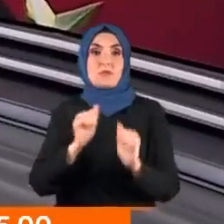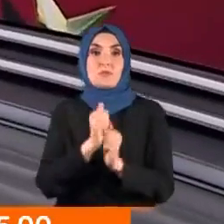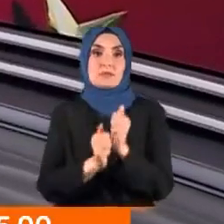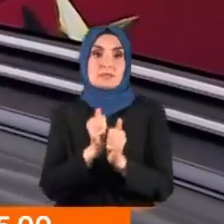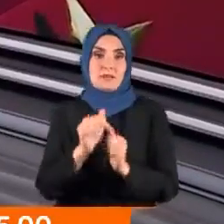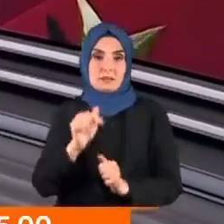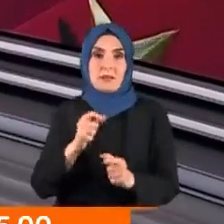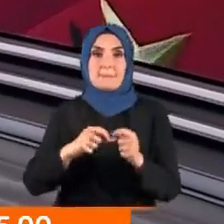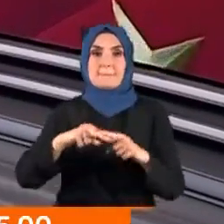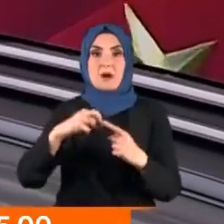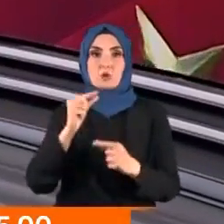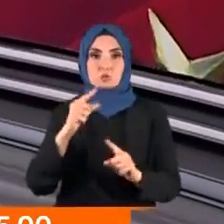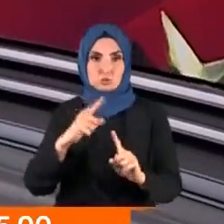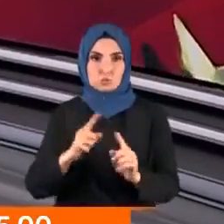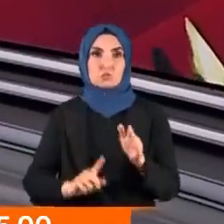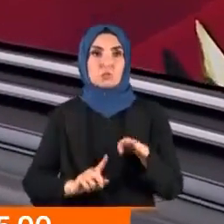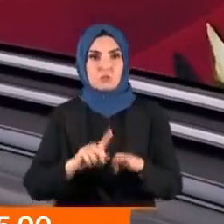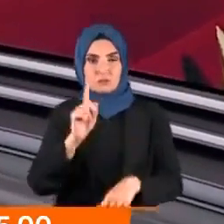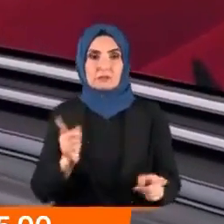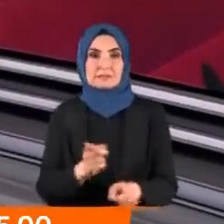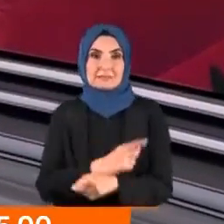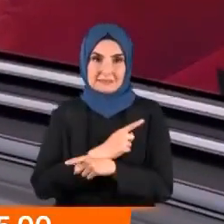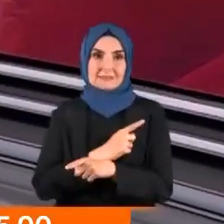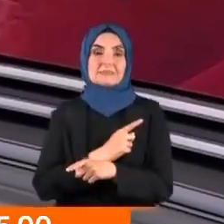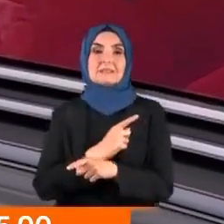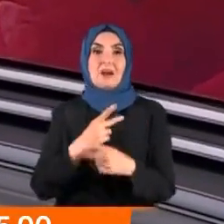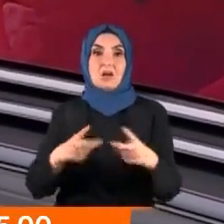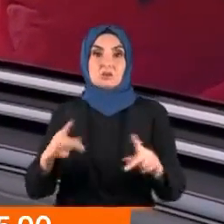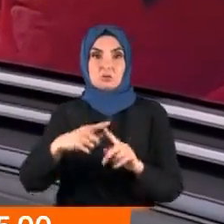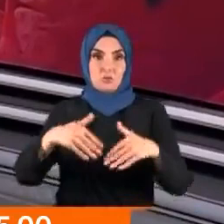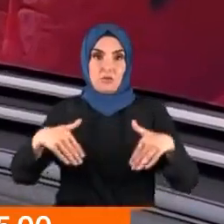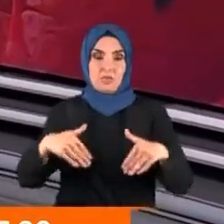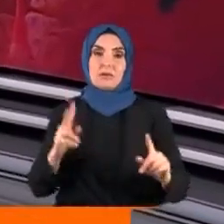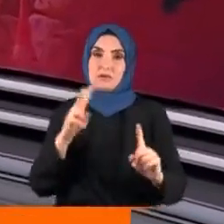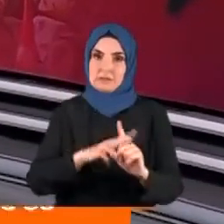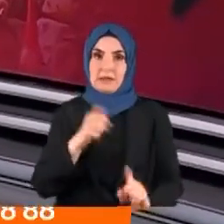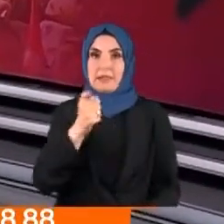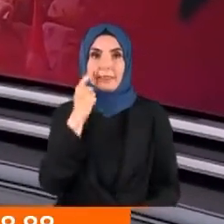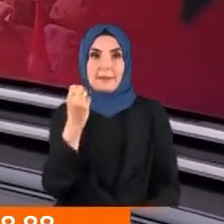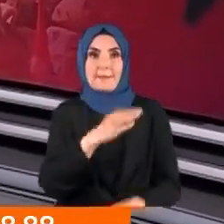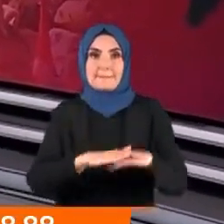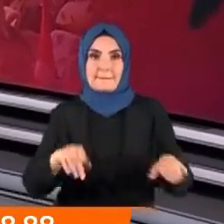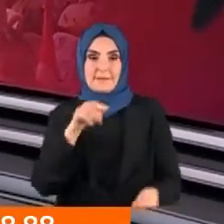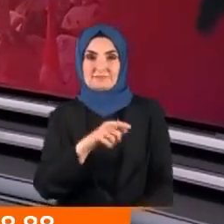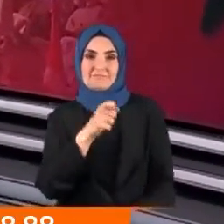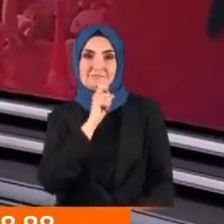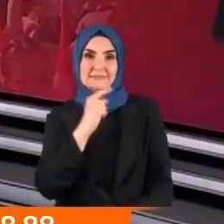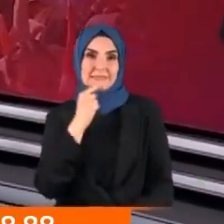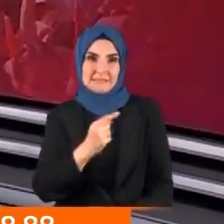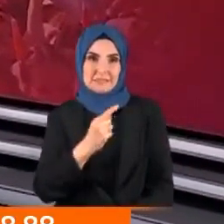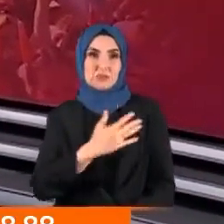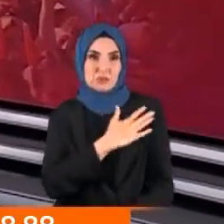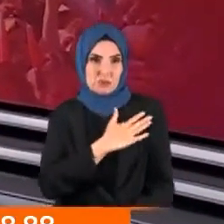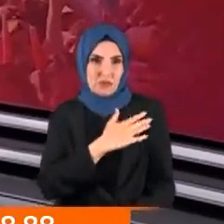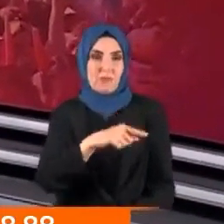üretim tesisinde bulunduğu toplu açılış törenine katıldı. Altılı masaya eleştirileri vardı. CHP ve şürekası sabah akşam